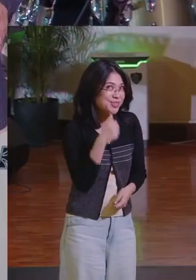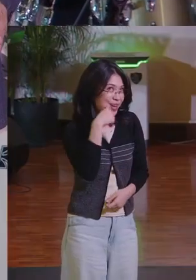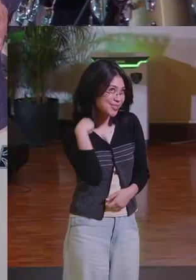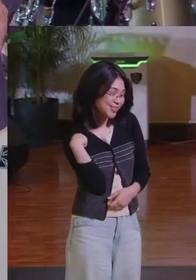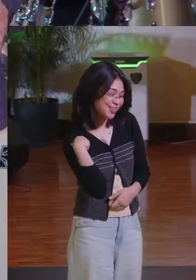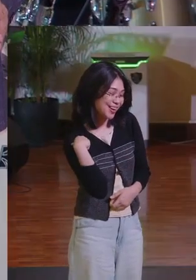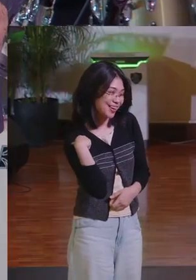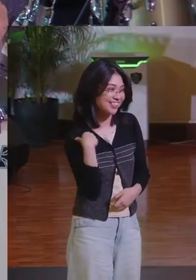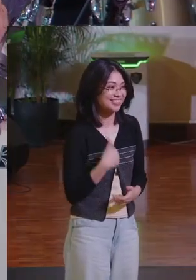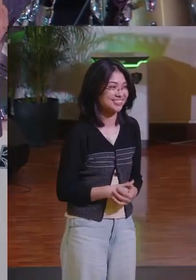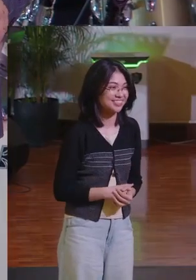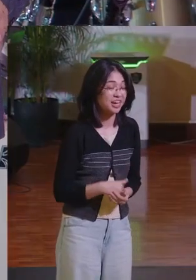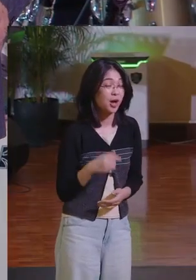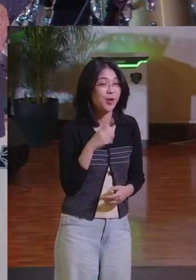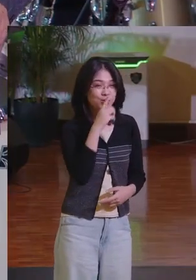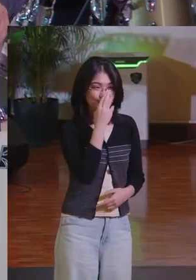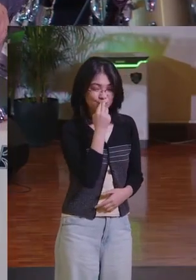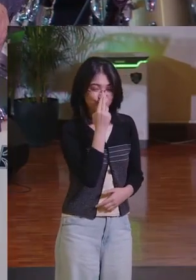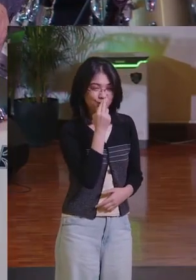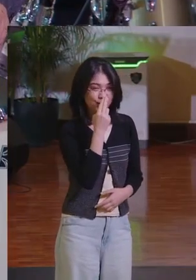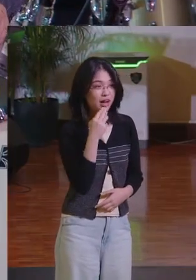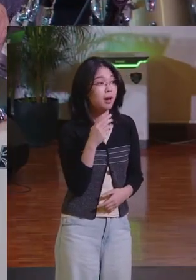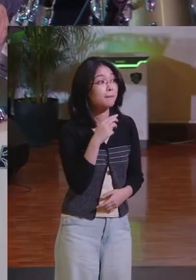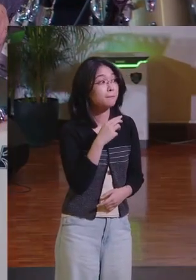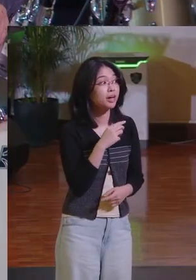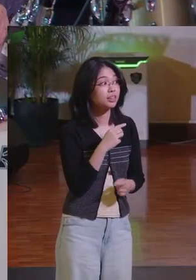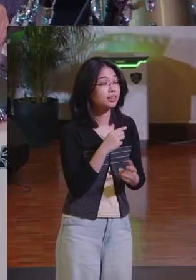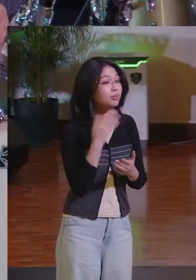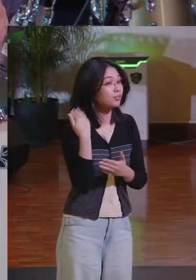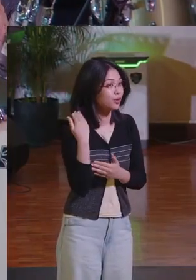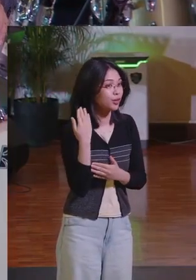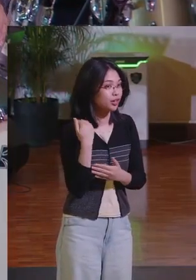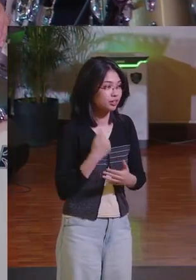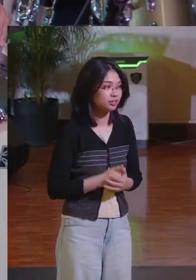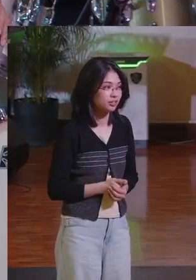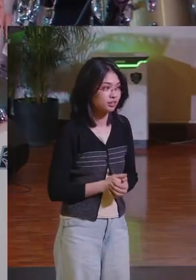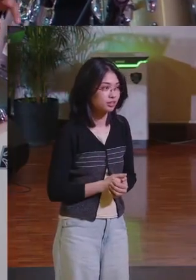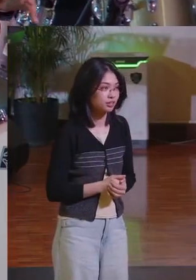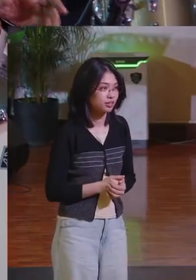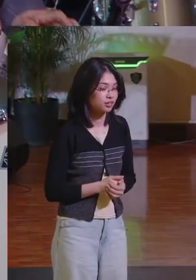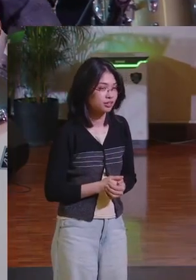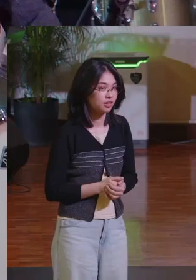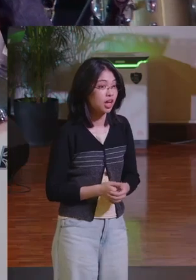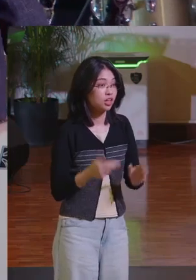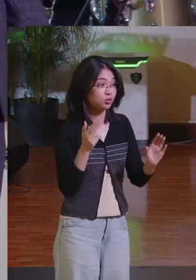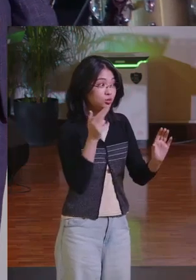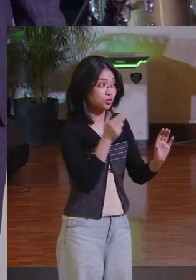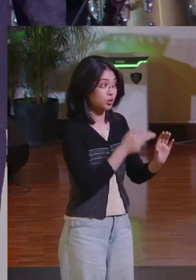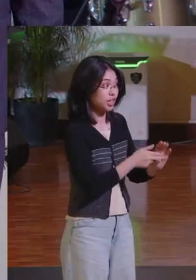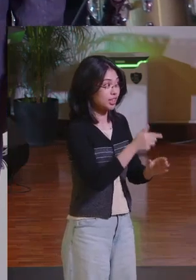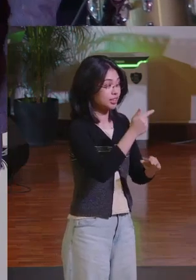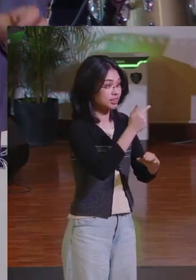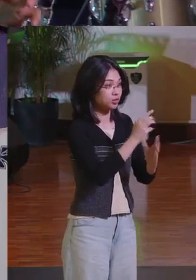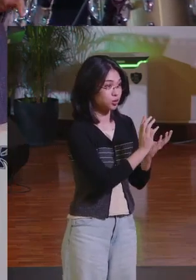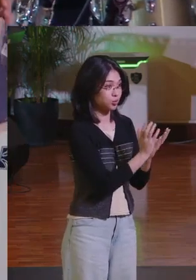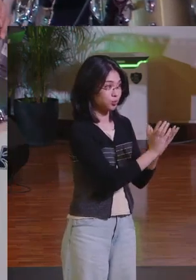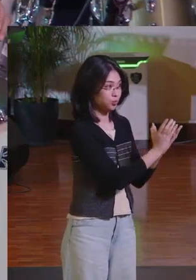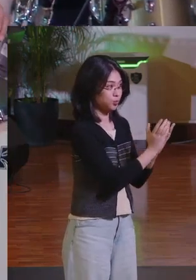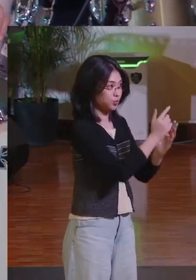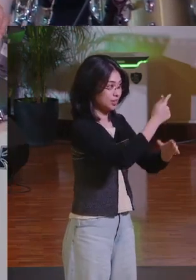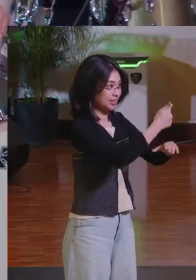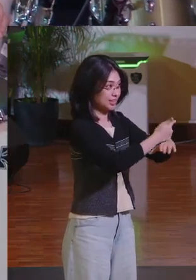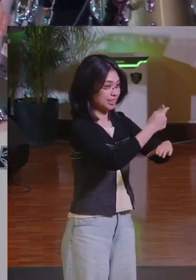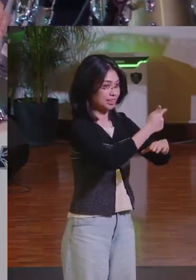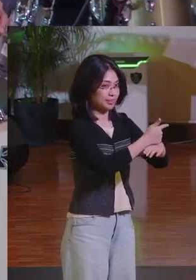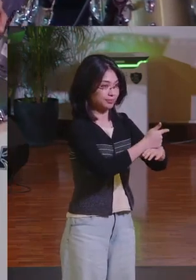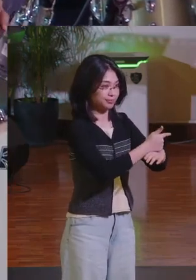Hindi ho, may edad na rin po ako ngayon. Nung ako po'y unang-unang umattend ng growth group, cell group pa ho ang tawag namin doon,